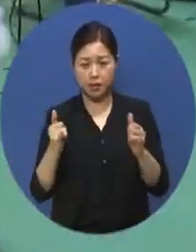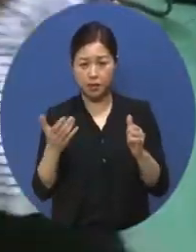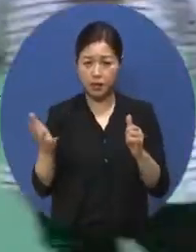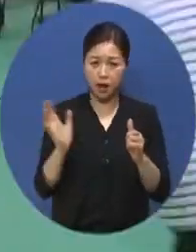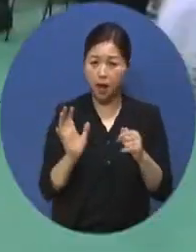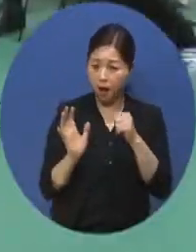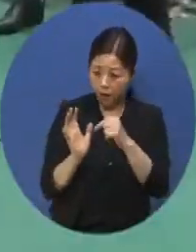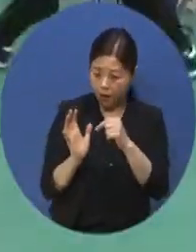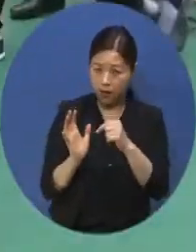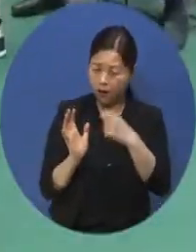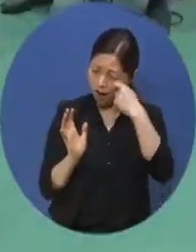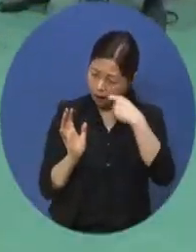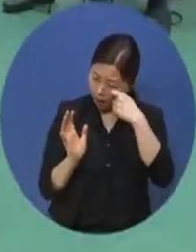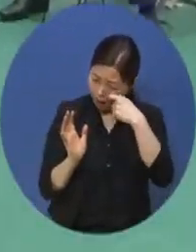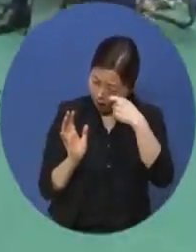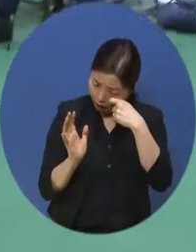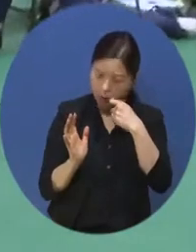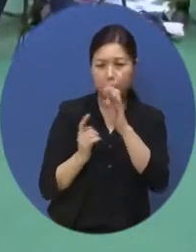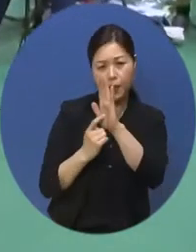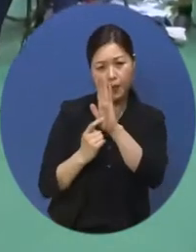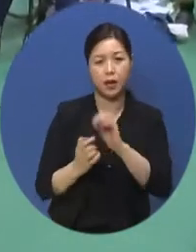눈물 섞인 호소가 이어집니다.